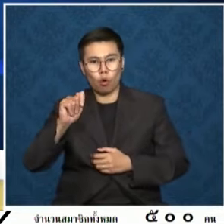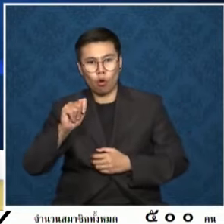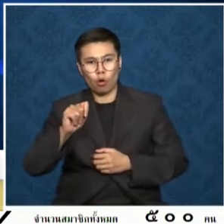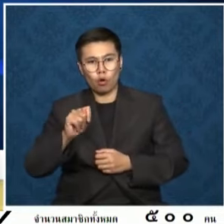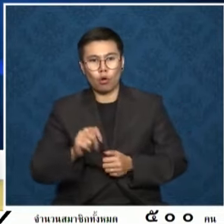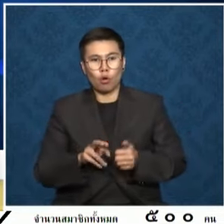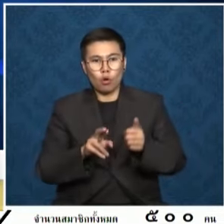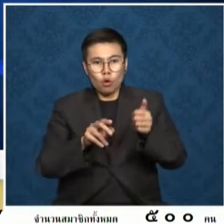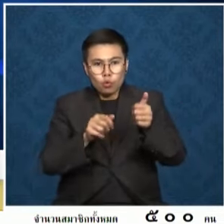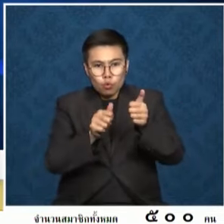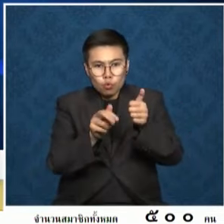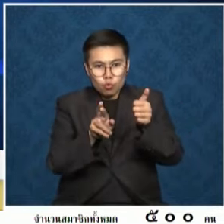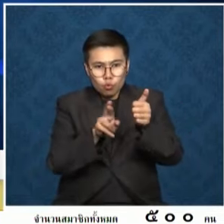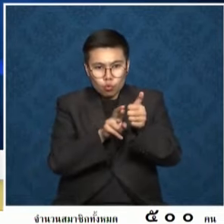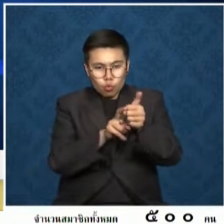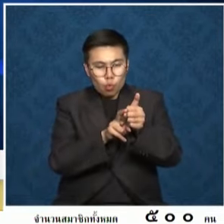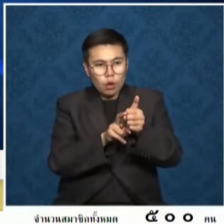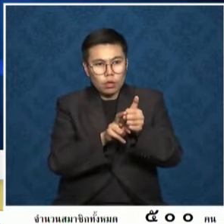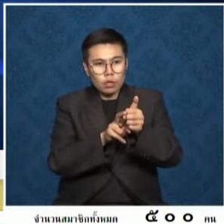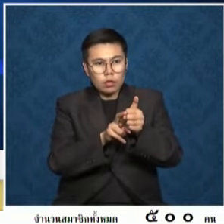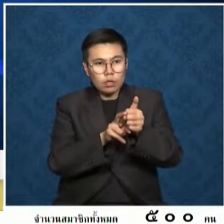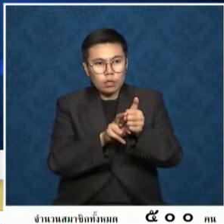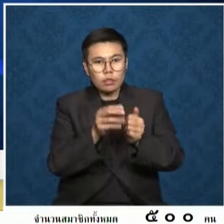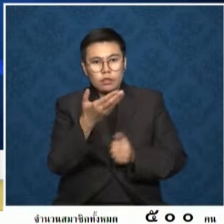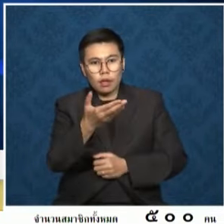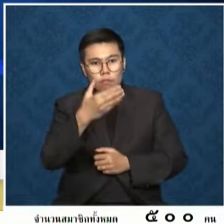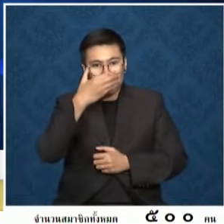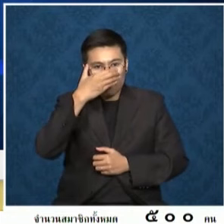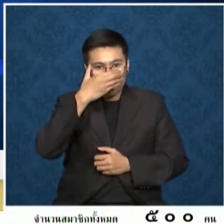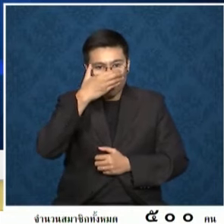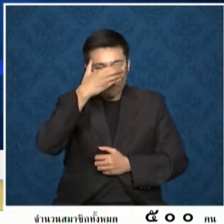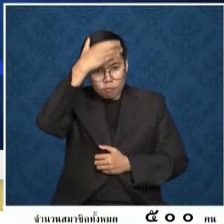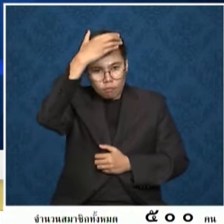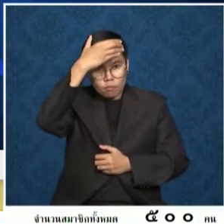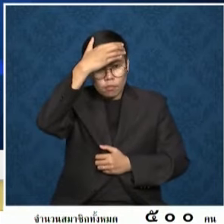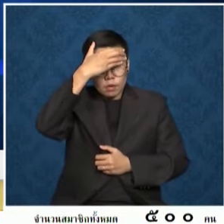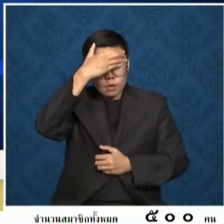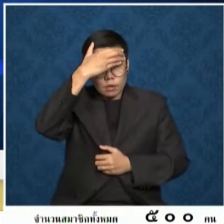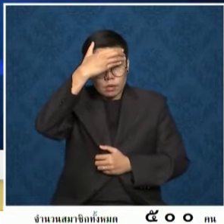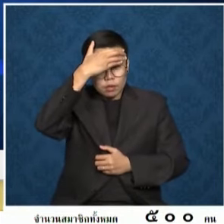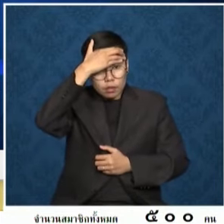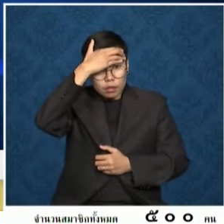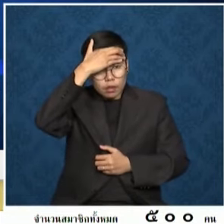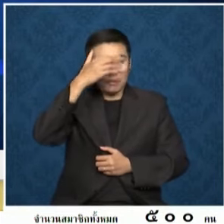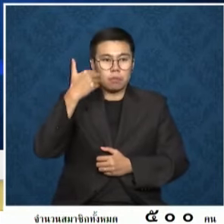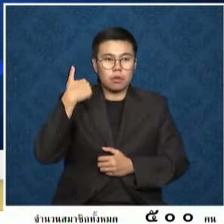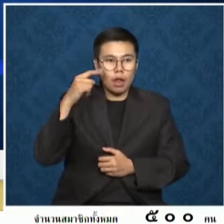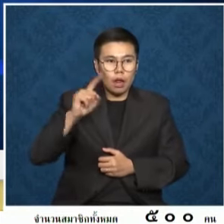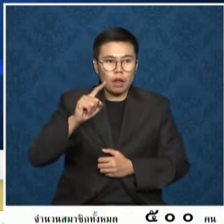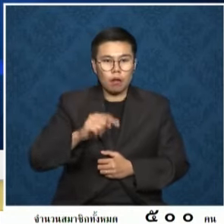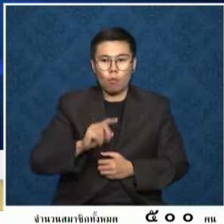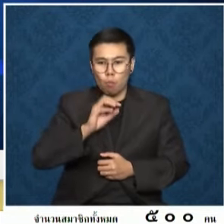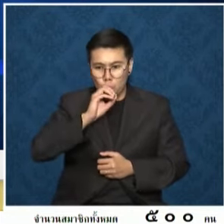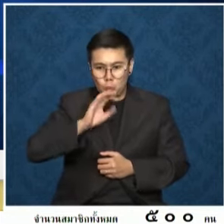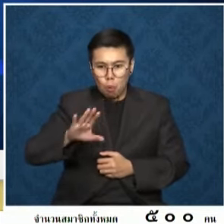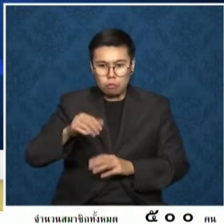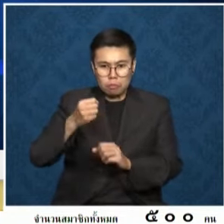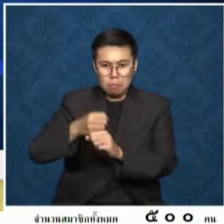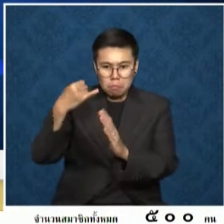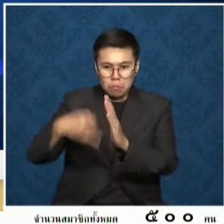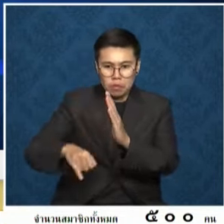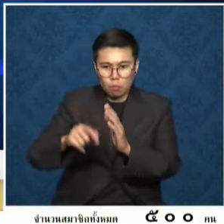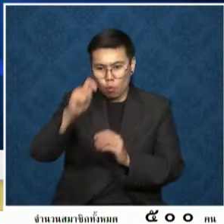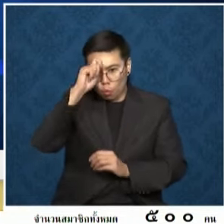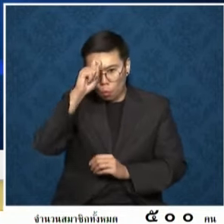าไทยท่านชาดาชัยเศรษฐ์ที่พูดไปไกลถึงการเนรคุณแผ่นดินการปลุกปั่นแบ